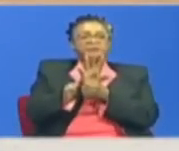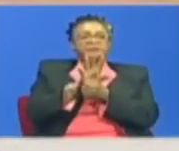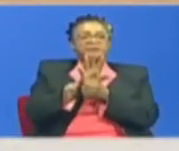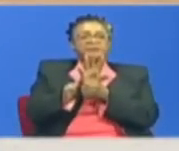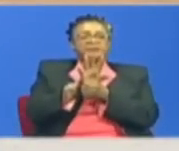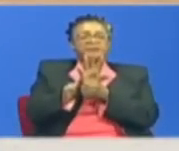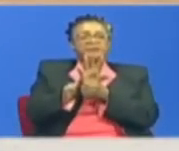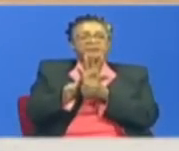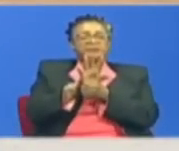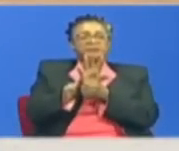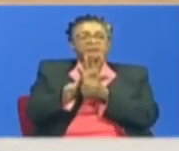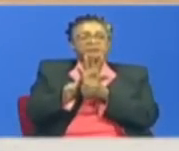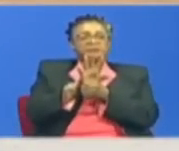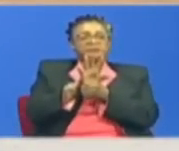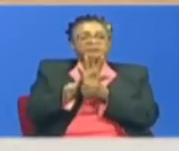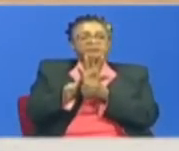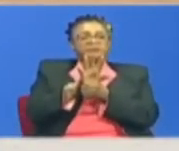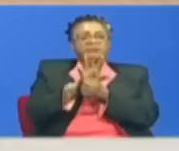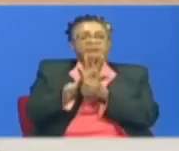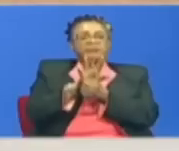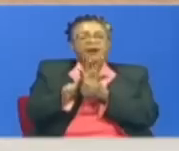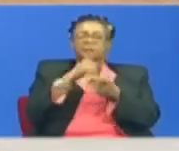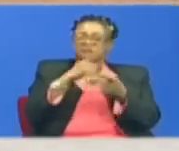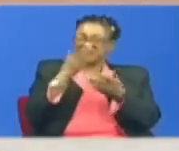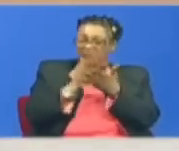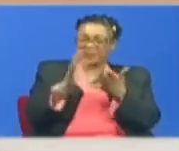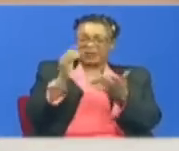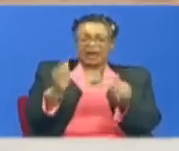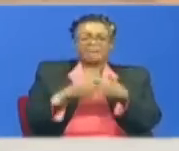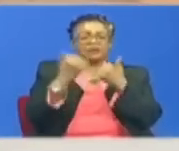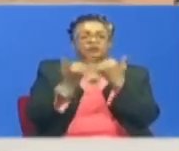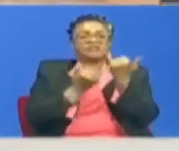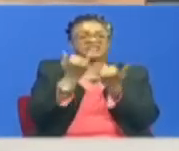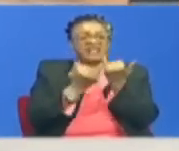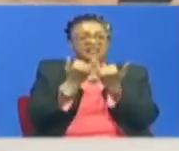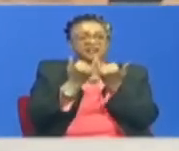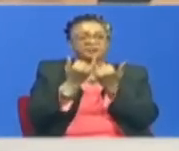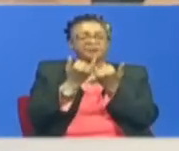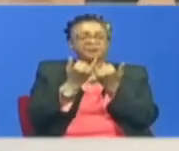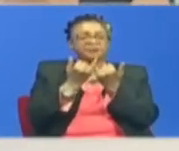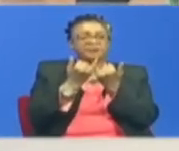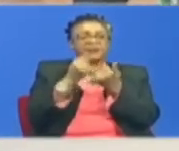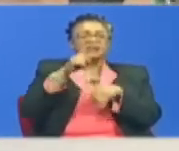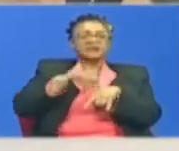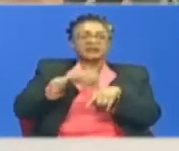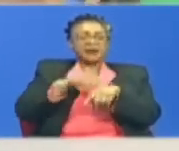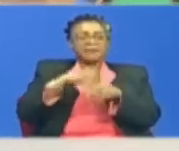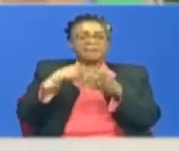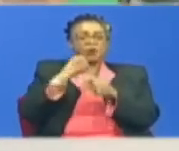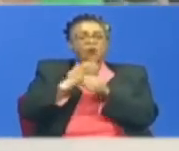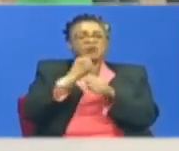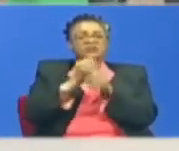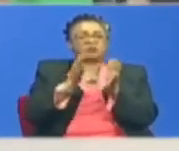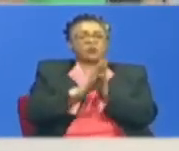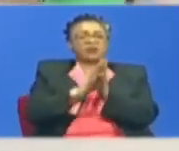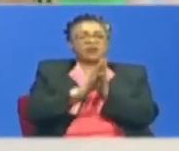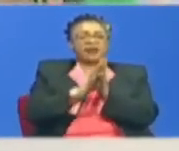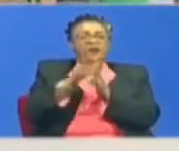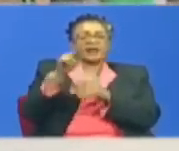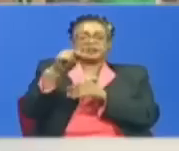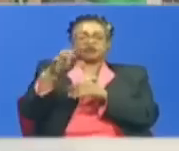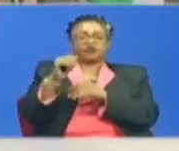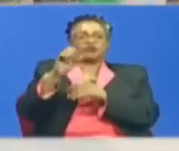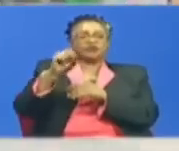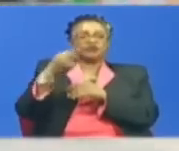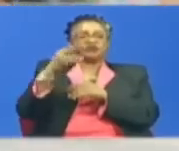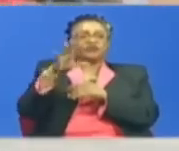hapa on Saturday. Hii hapa on Saturday Kefwa at the time nilikuwa na work na hii NGO ya Shofco.